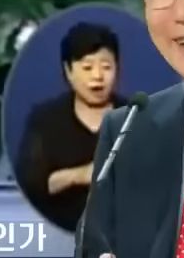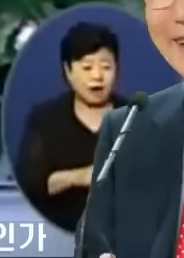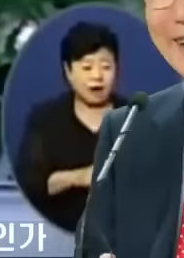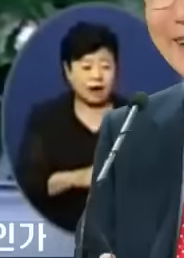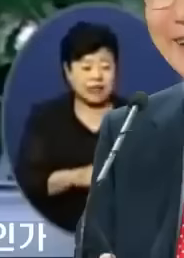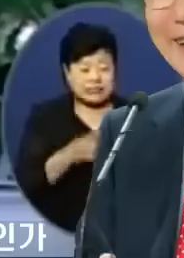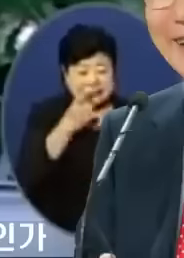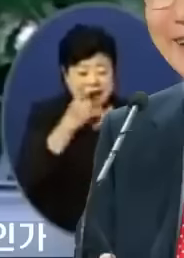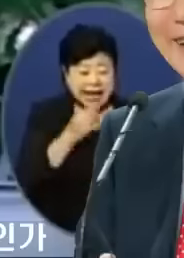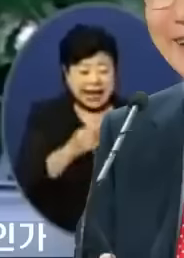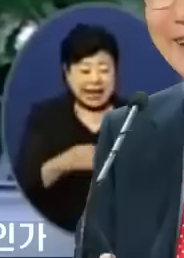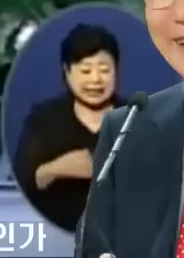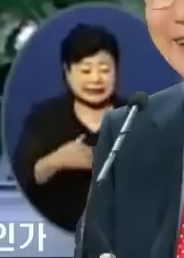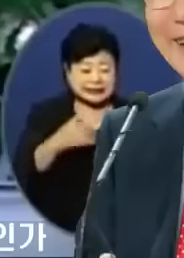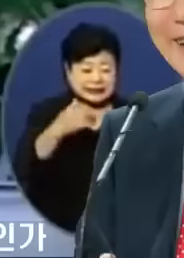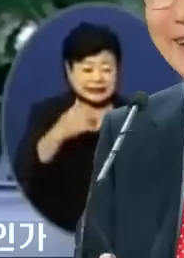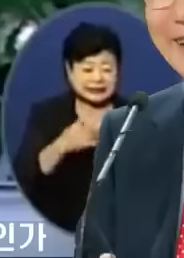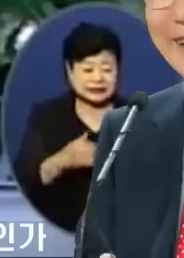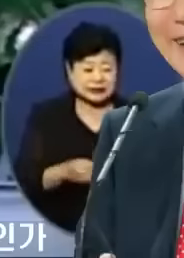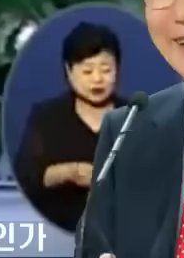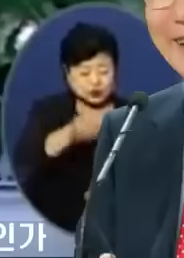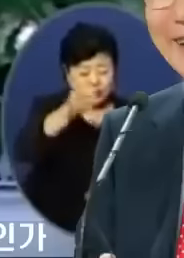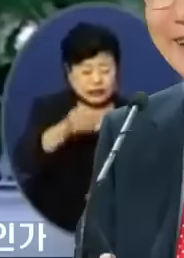줄기를 따라서